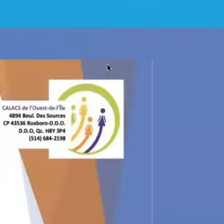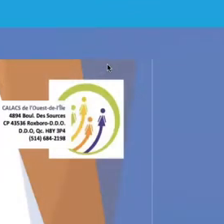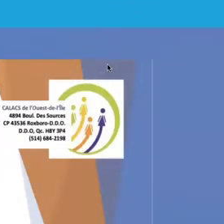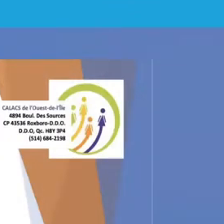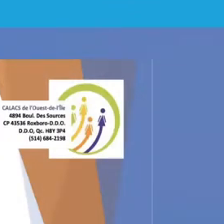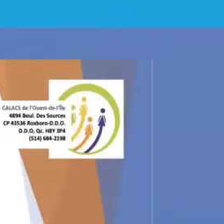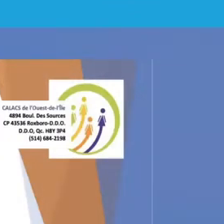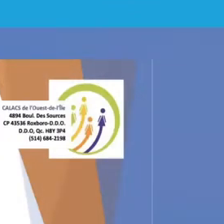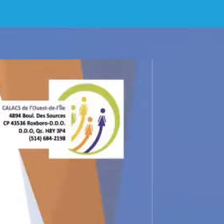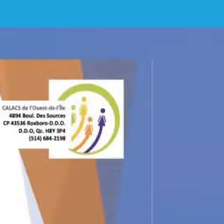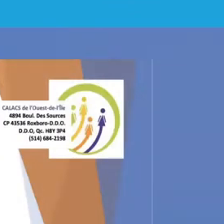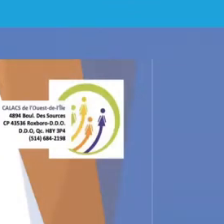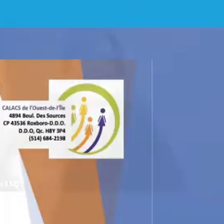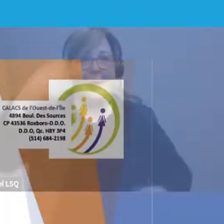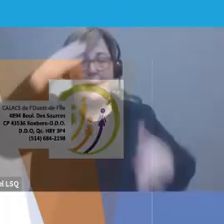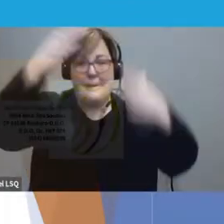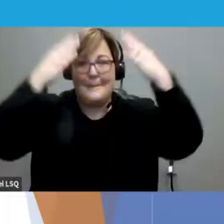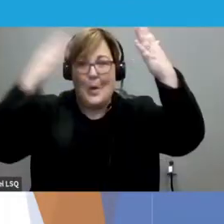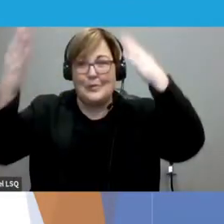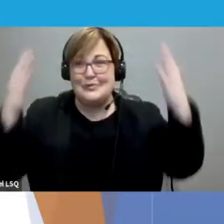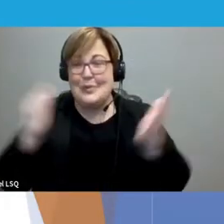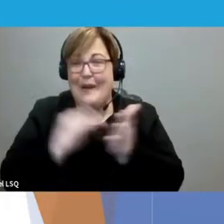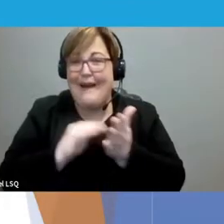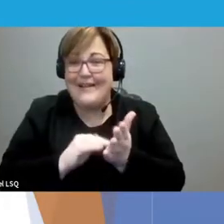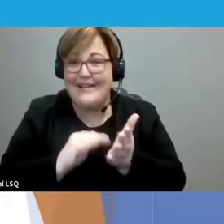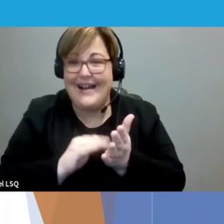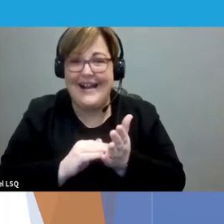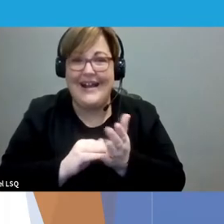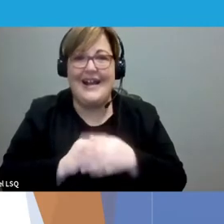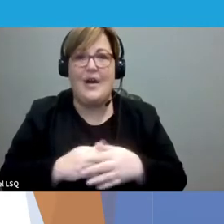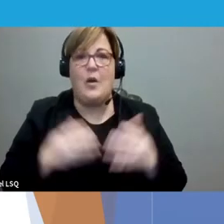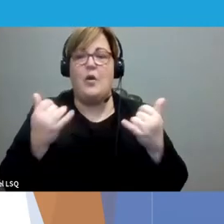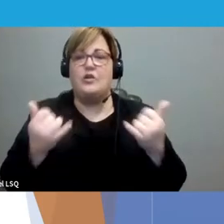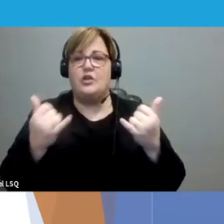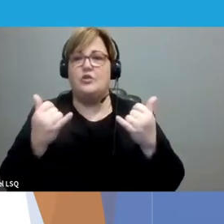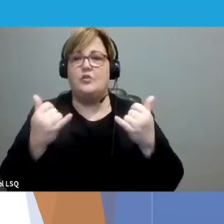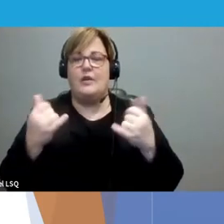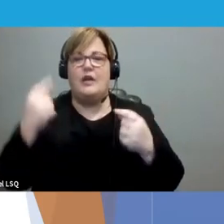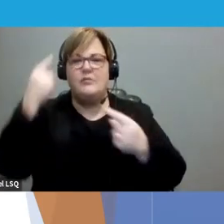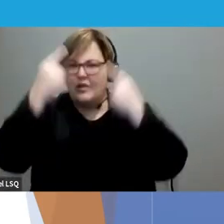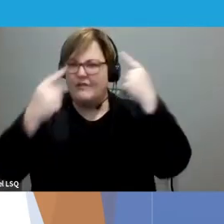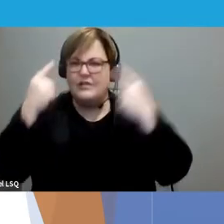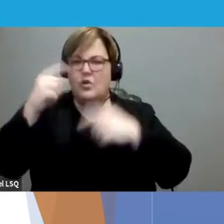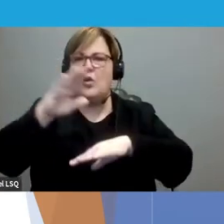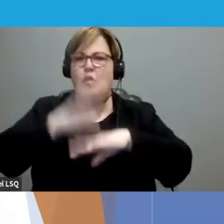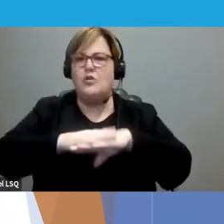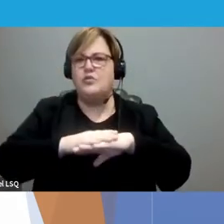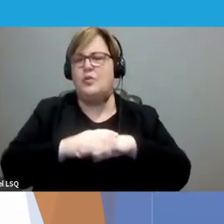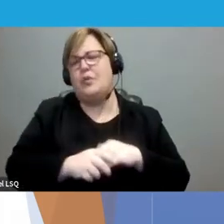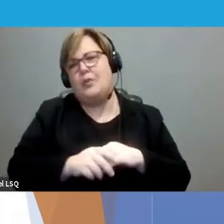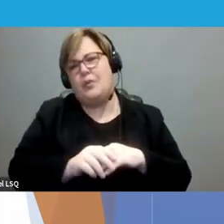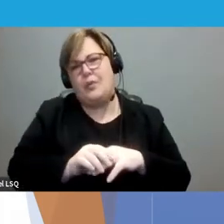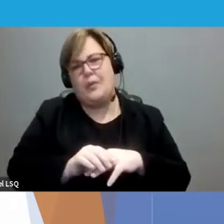Donc, bonjour, encore une fois. Je vais aujourd'hui une réflexion sur l'impact